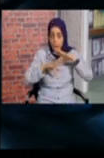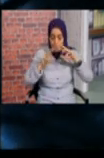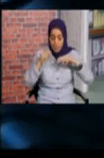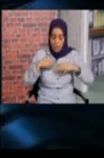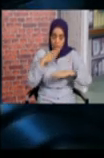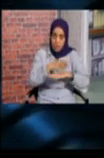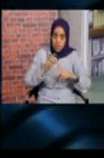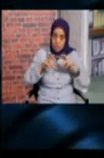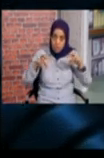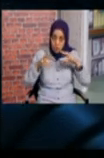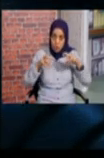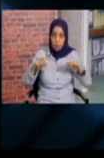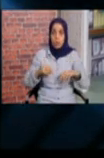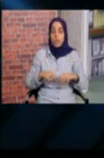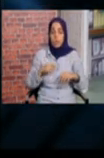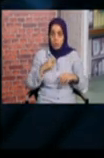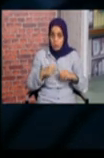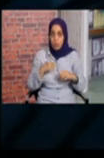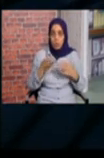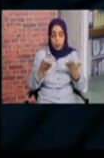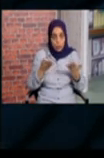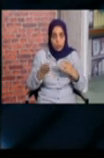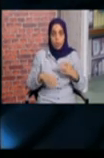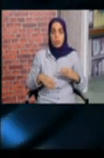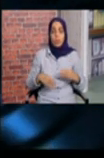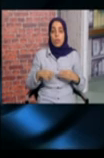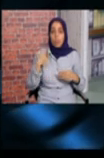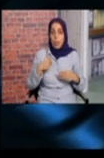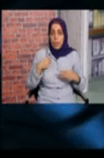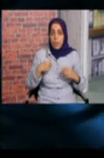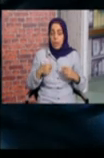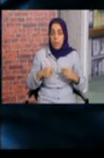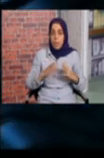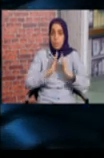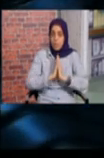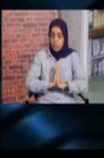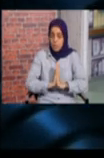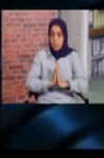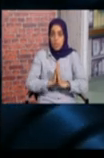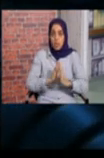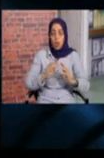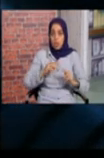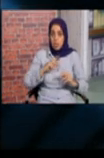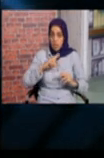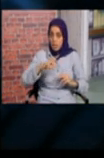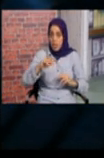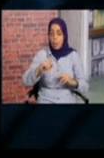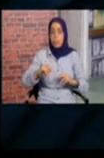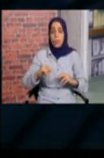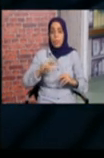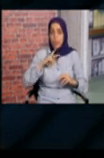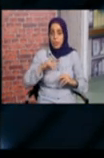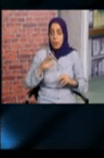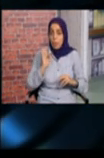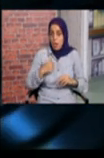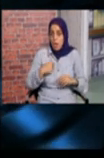ننفذها. طيب دكتور اتفضل. كمان احنا بنستقبل البلاغات الخاصه بالاتجار، في ناس كتير بتتكلم على